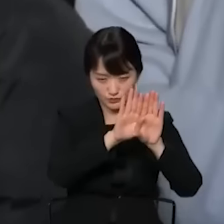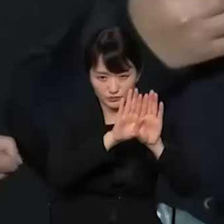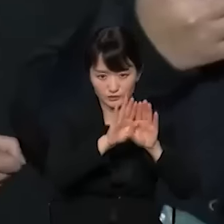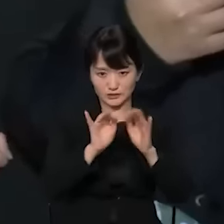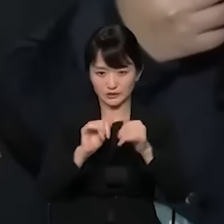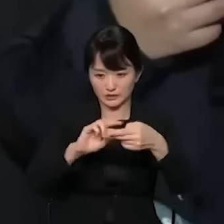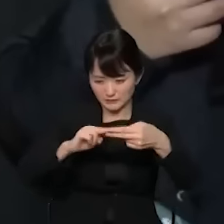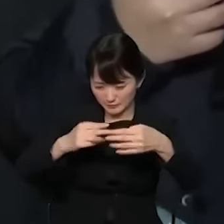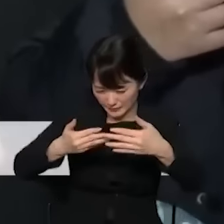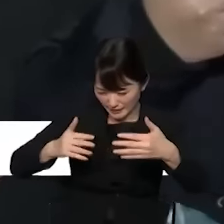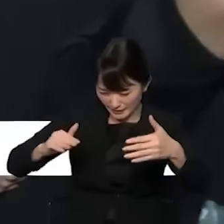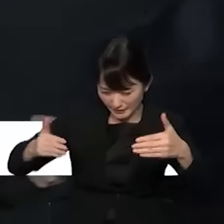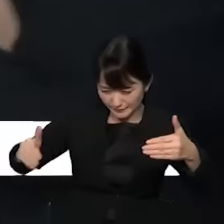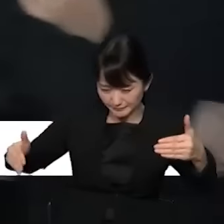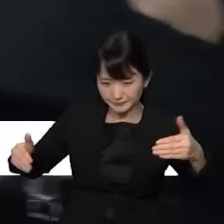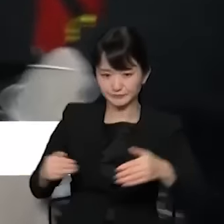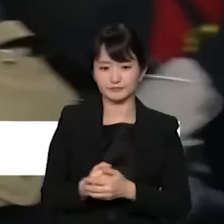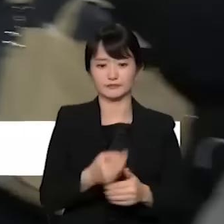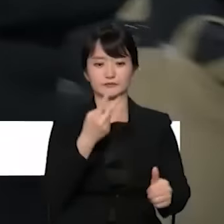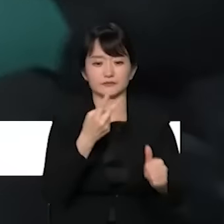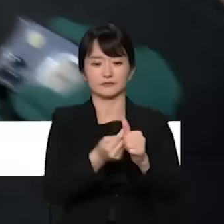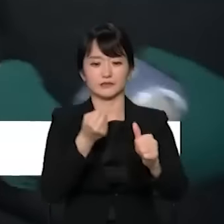만들었습니다.